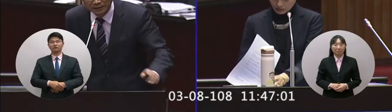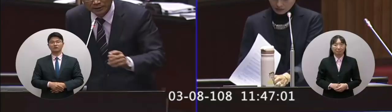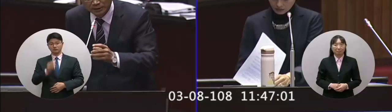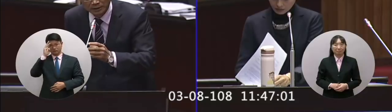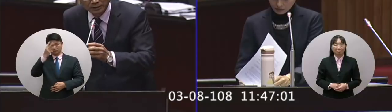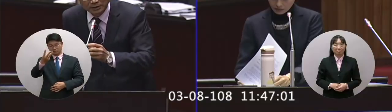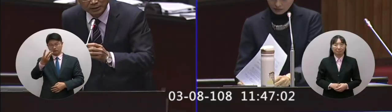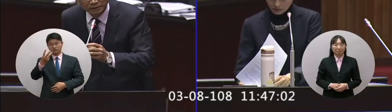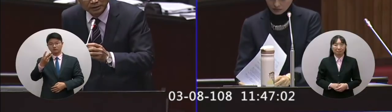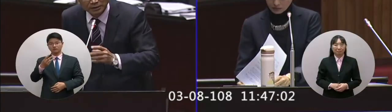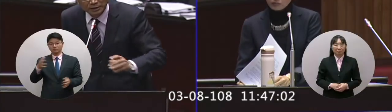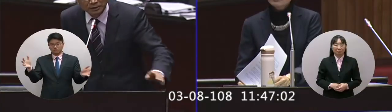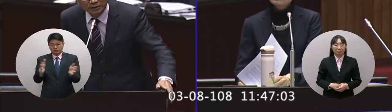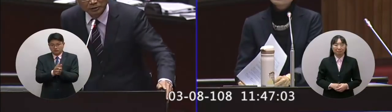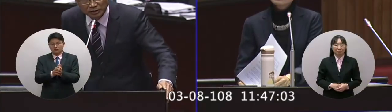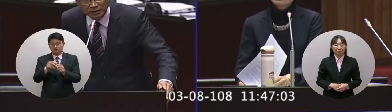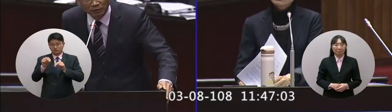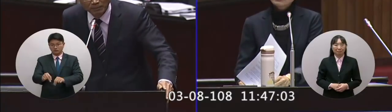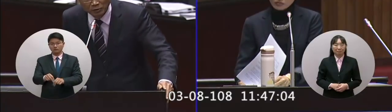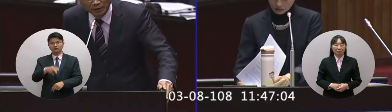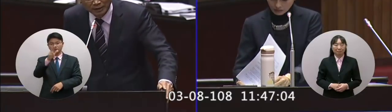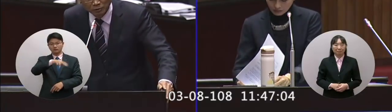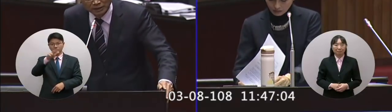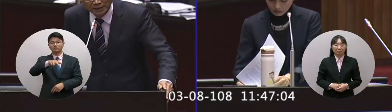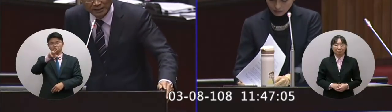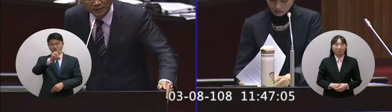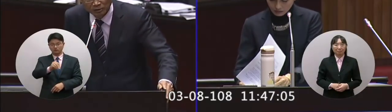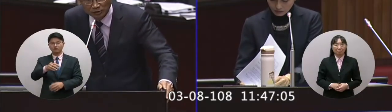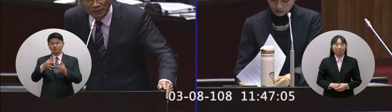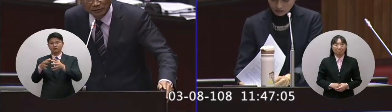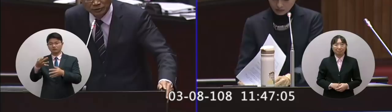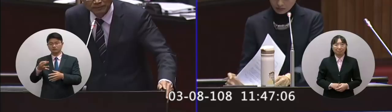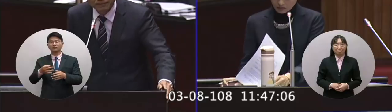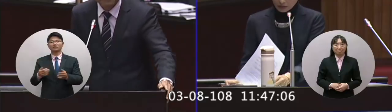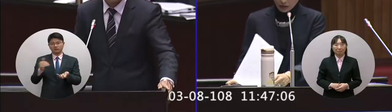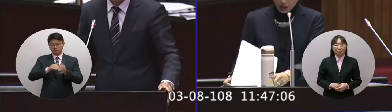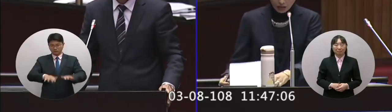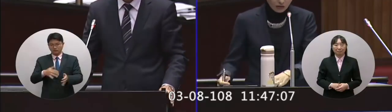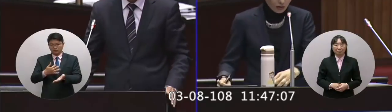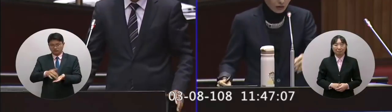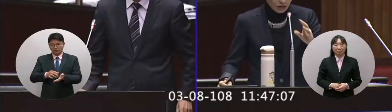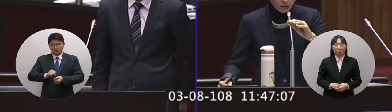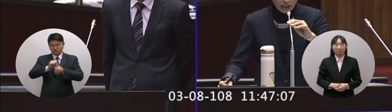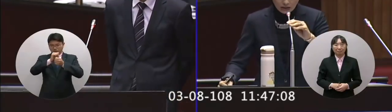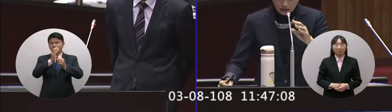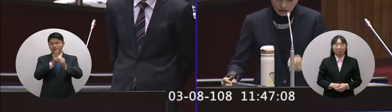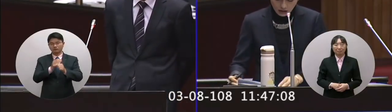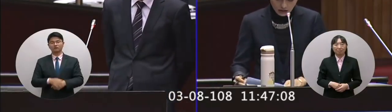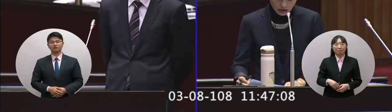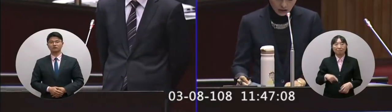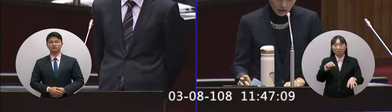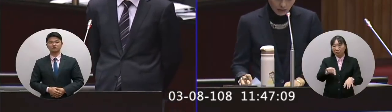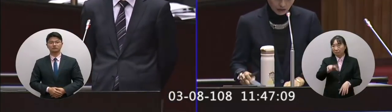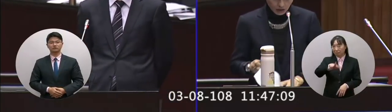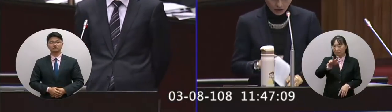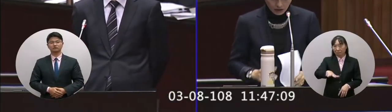的这样的一个成交的金额有7000万美元，那目前还在统计当中。 好，我想这